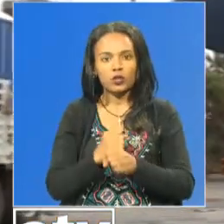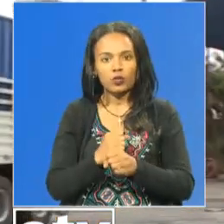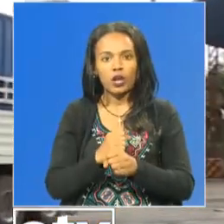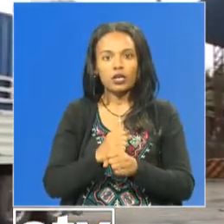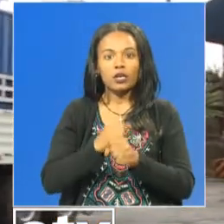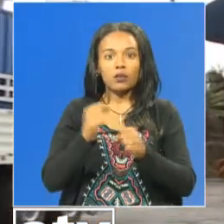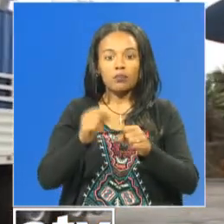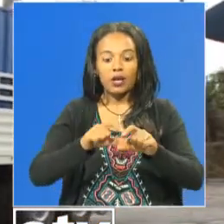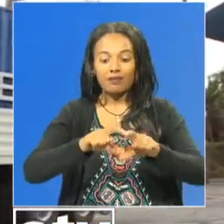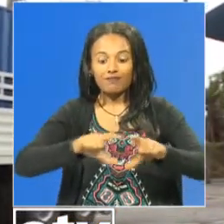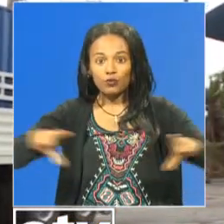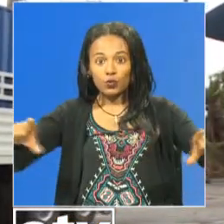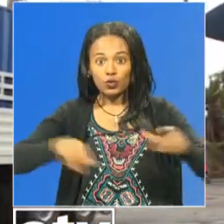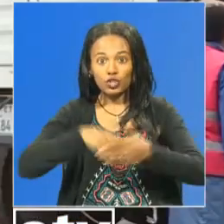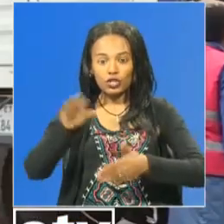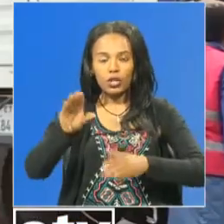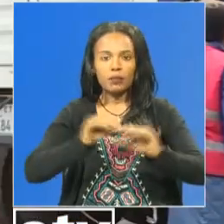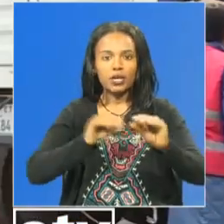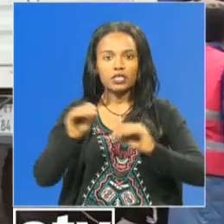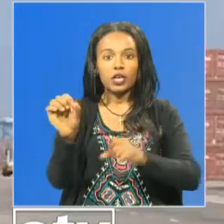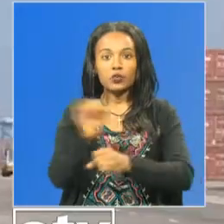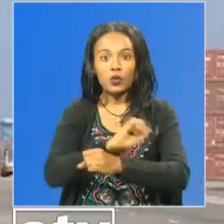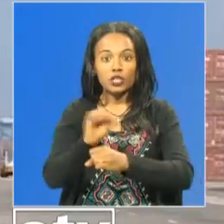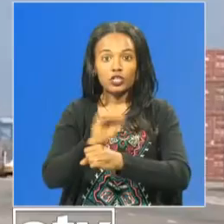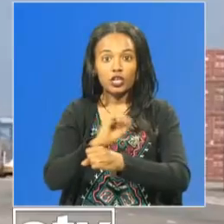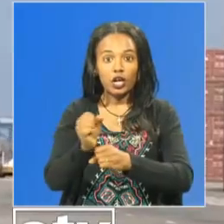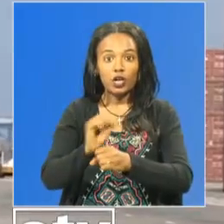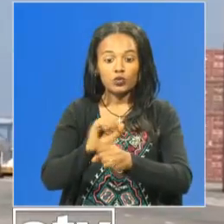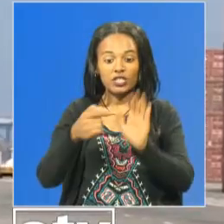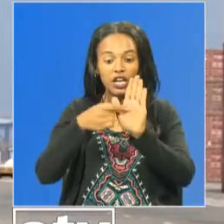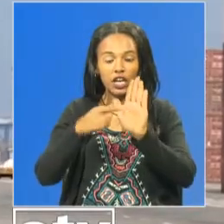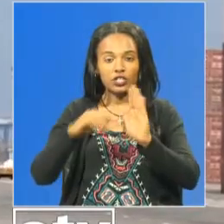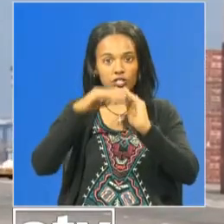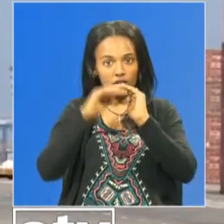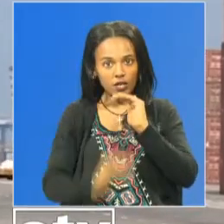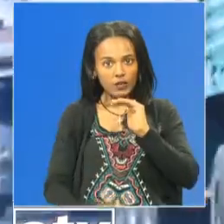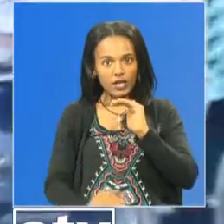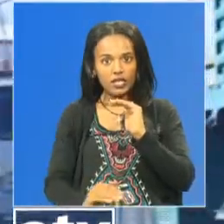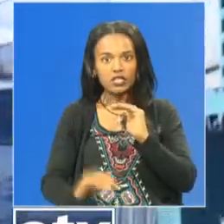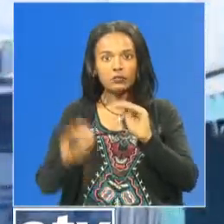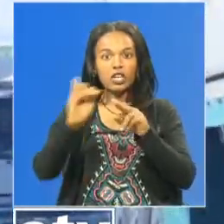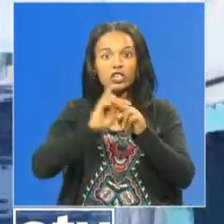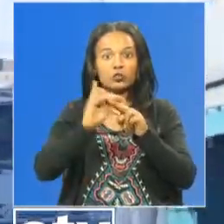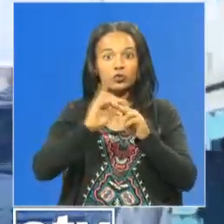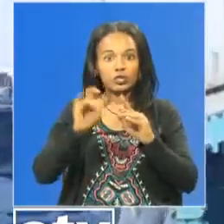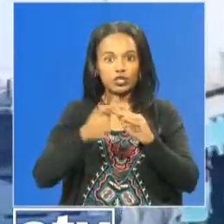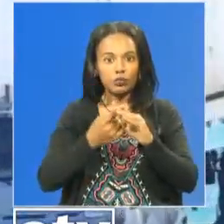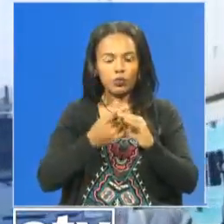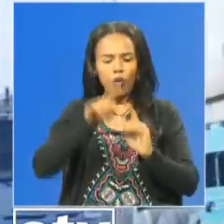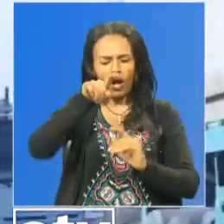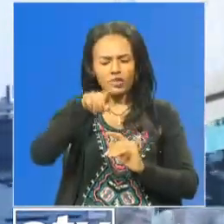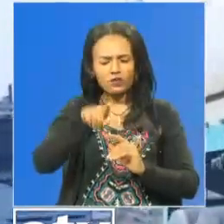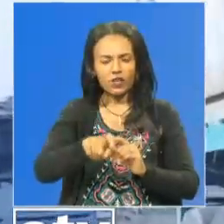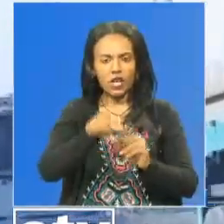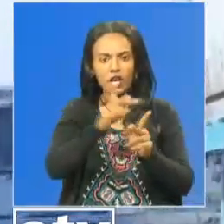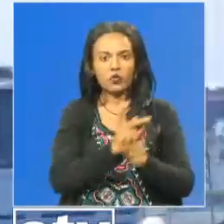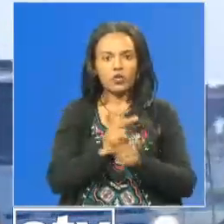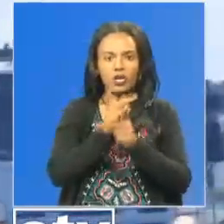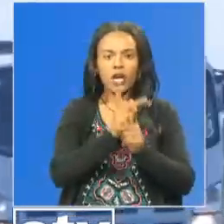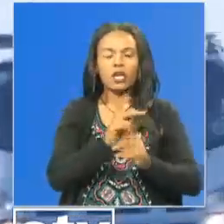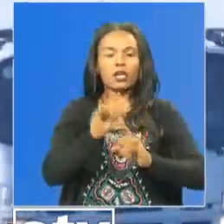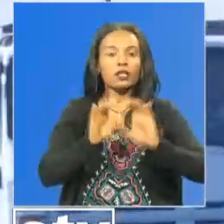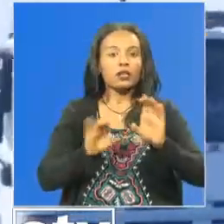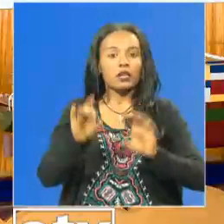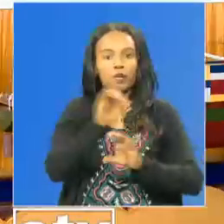በየብስ መተላለፊያ ኮሪደሮች የሚንቀሳቀሱ አሽከርካሪዎችን ተገላጭነት ለመቀነስም ከጅቡቲ ጀምሮ አስፈላጊውን ጥንቃቄ